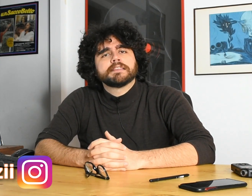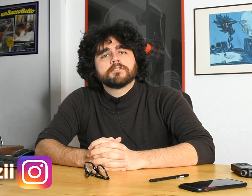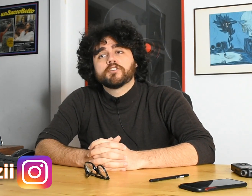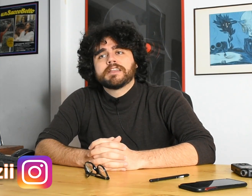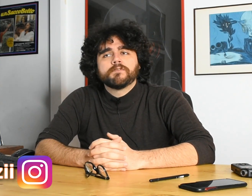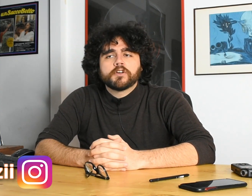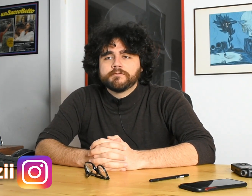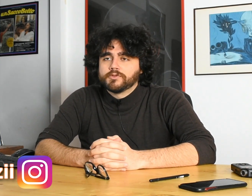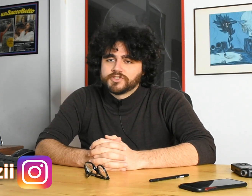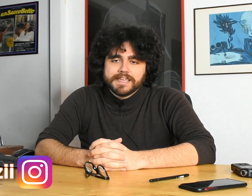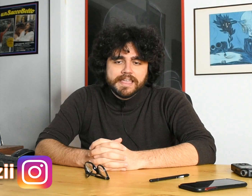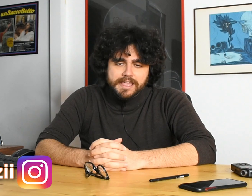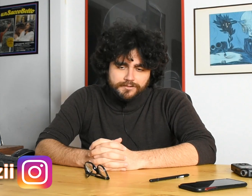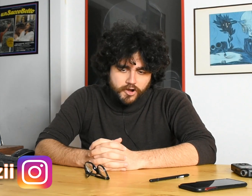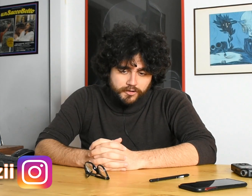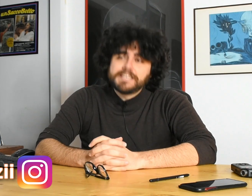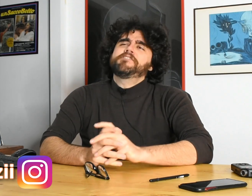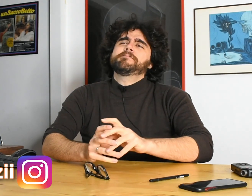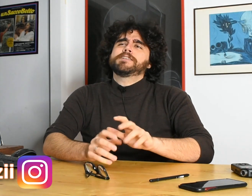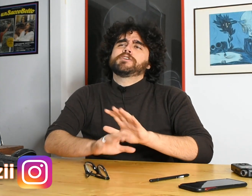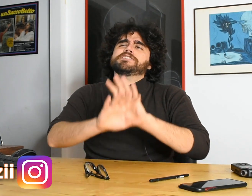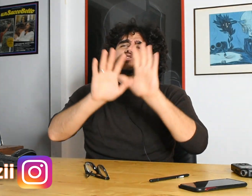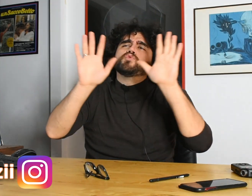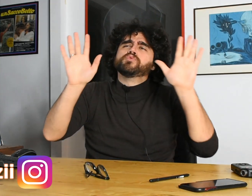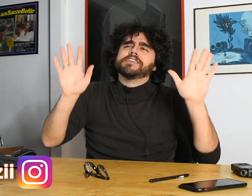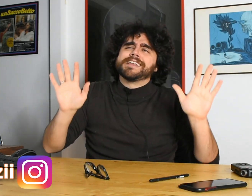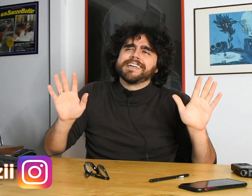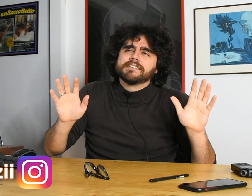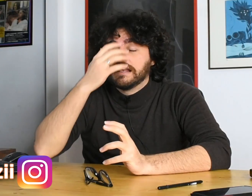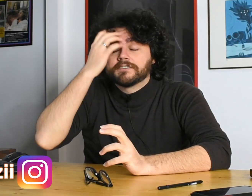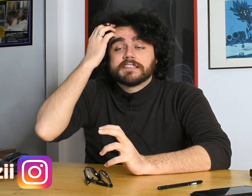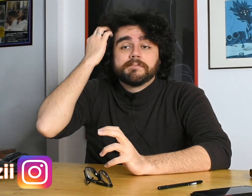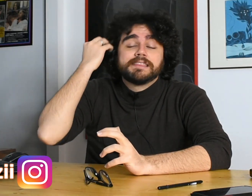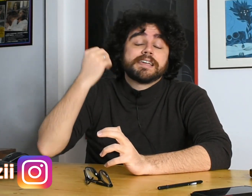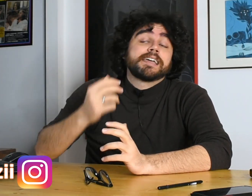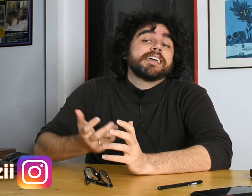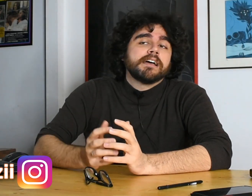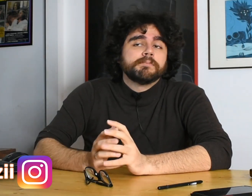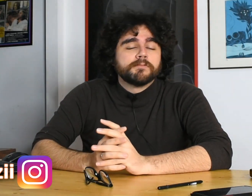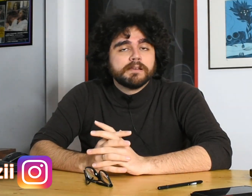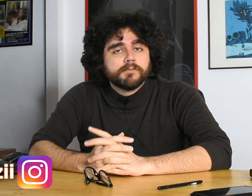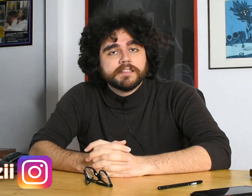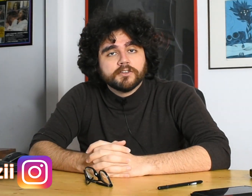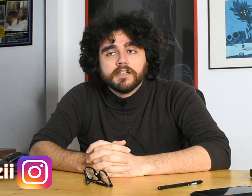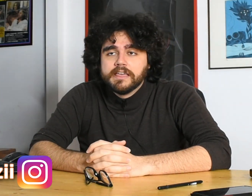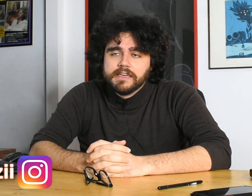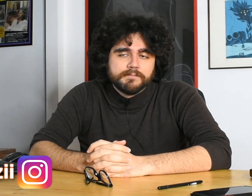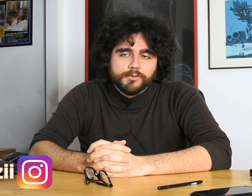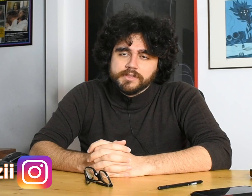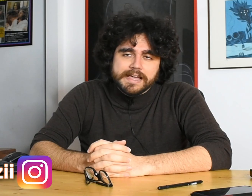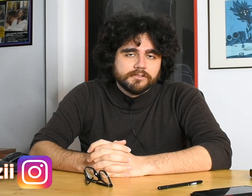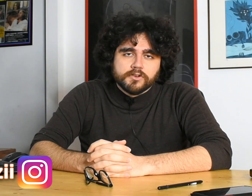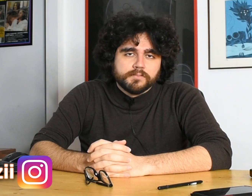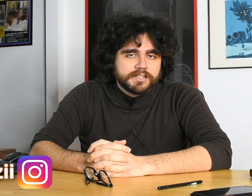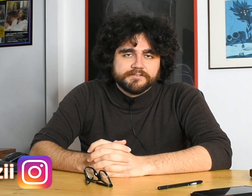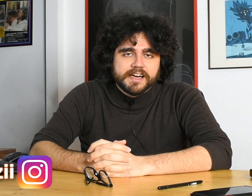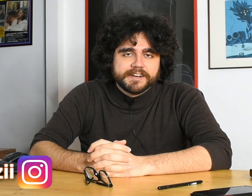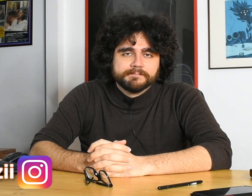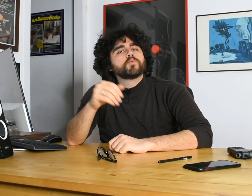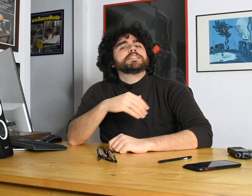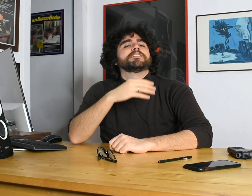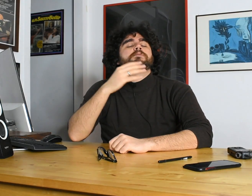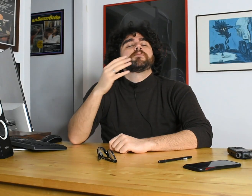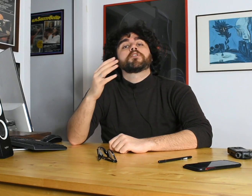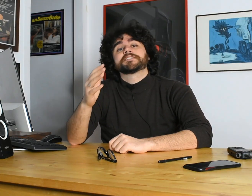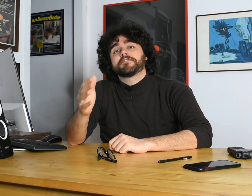Partito Democratico, come era ovvio che fosse, no, si è fermato a discutere. E la cosa drammatica è che, almeno per il momento, più di tanto non potrà